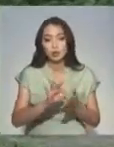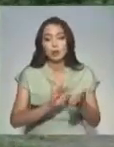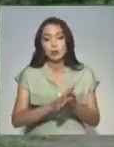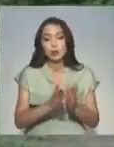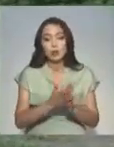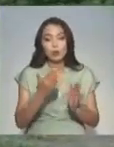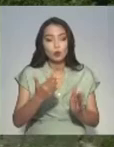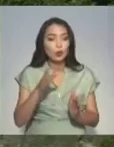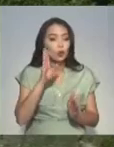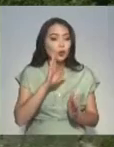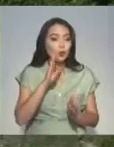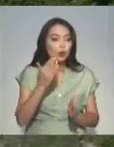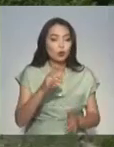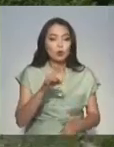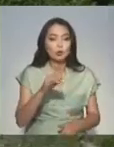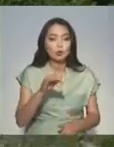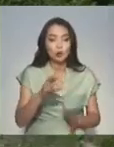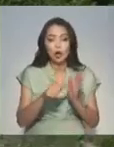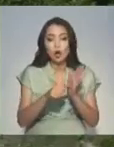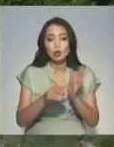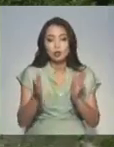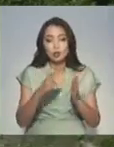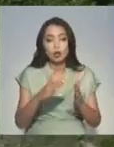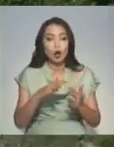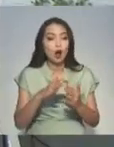жарияланған Бауман мен Қоржынкөл ауылдарында 600-ге жуық адам тұрады.